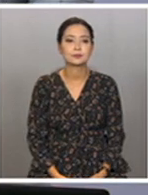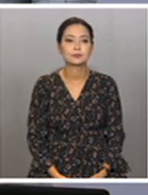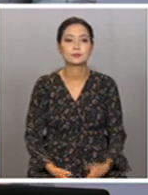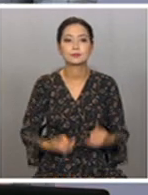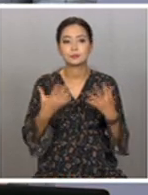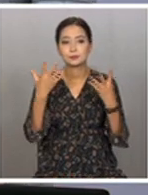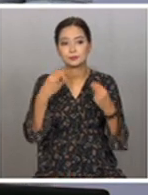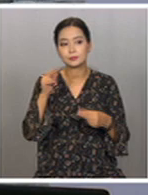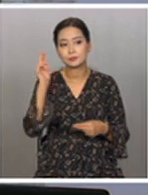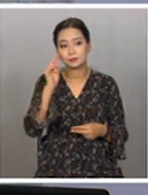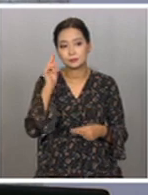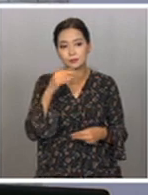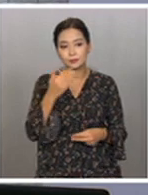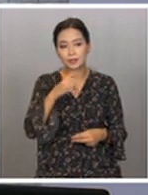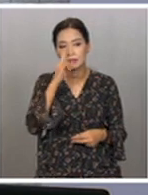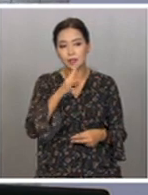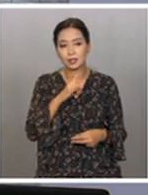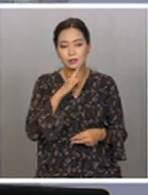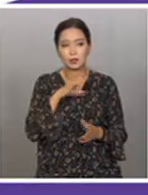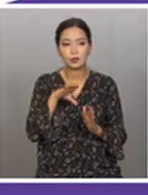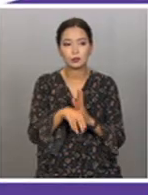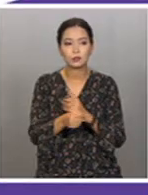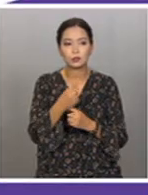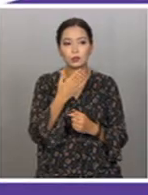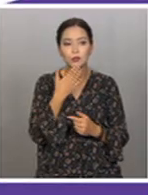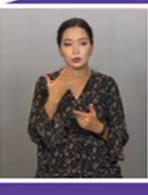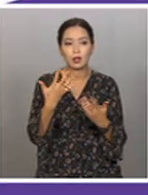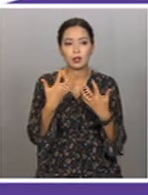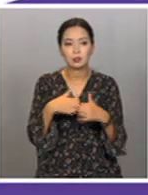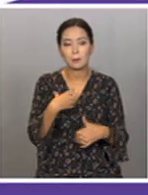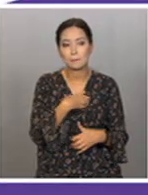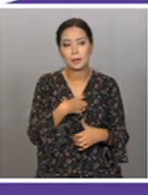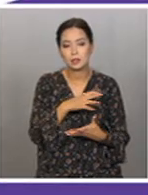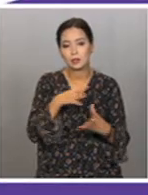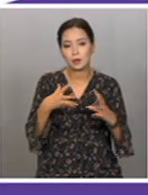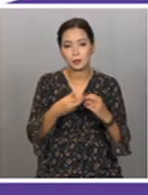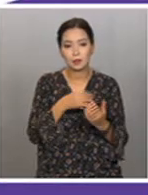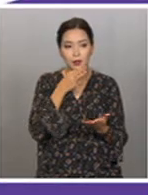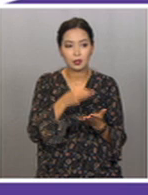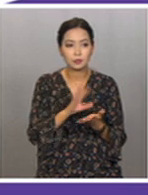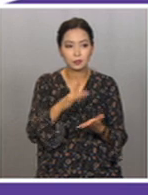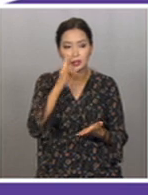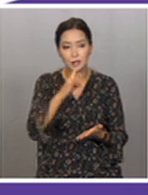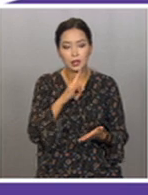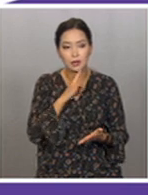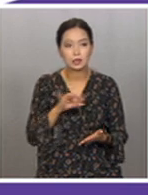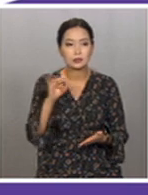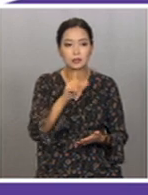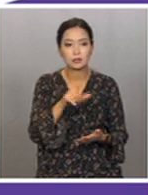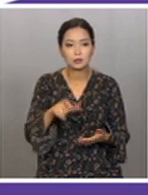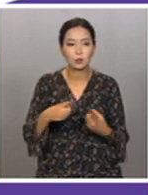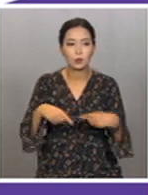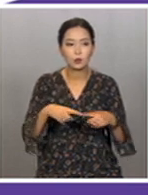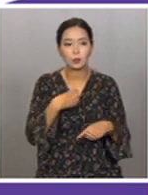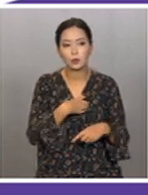Бүгінгі сабақта Қазақстанда құрылған ұлттық автономиялардың маңыздылығына баға бересіз, қазақ зиялыларының қоғамдағы ролі